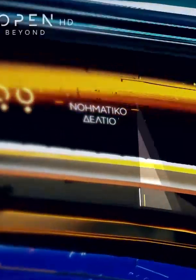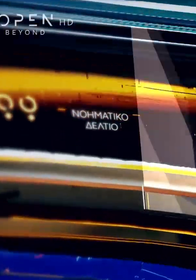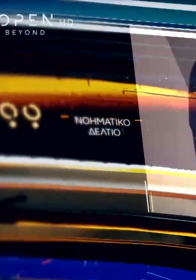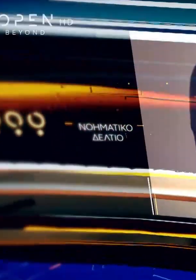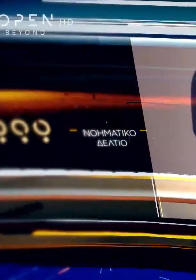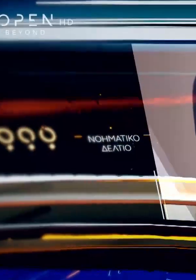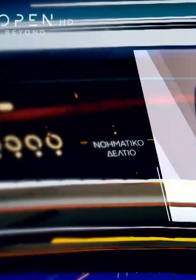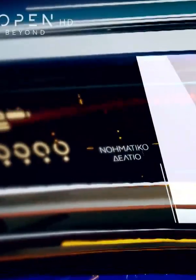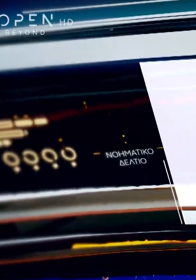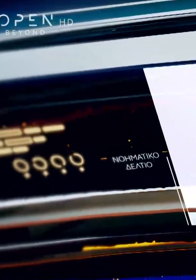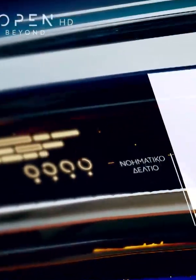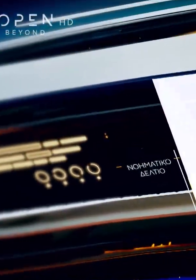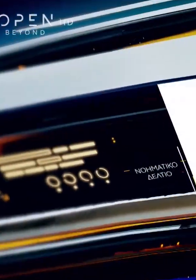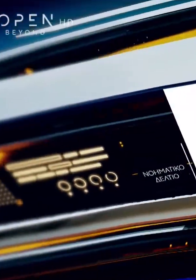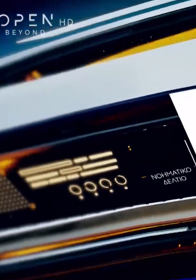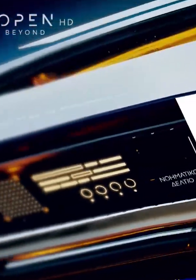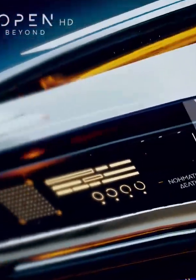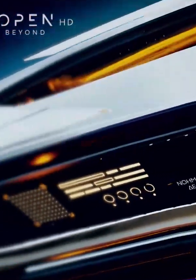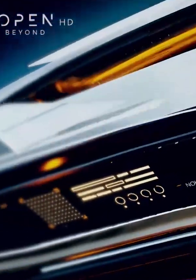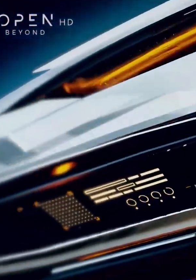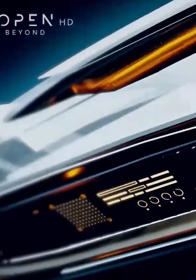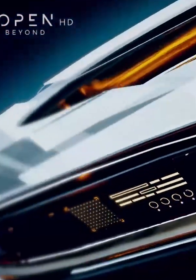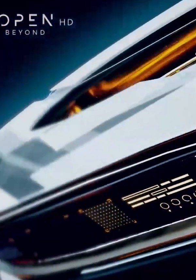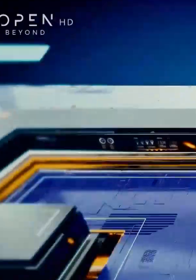Υπότιτλοι AUTHORWAVE